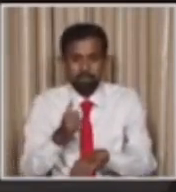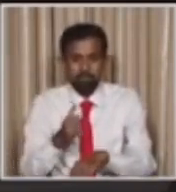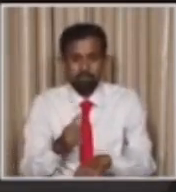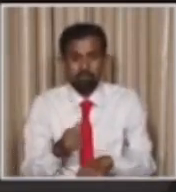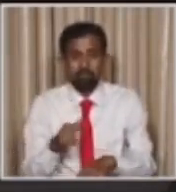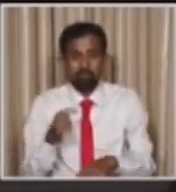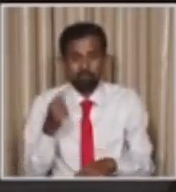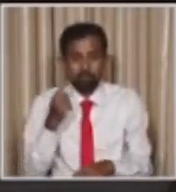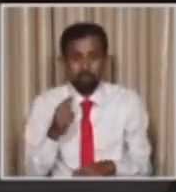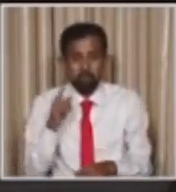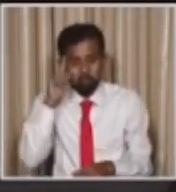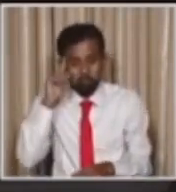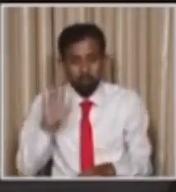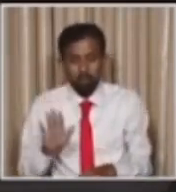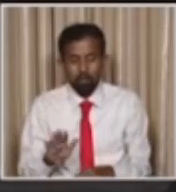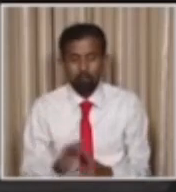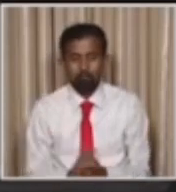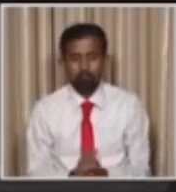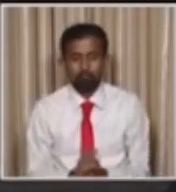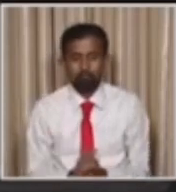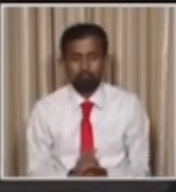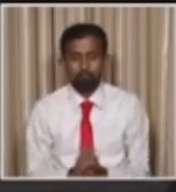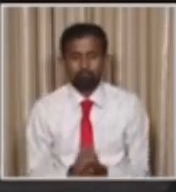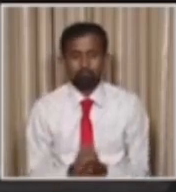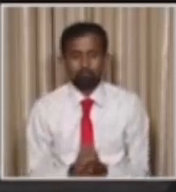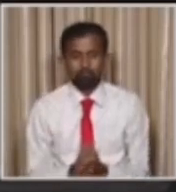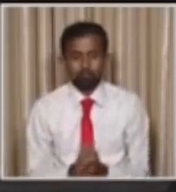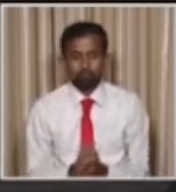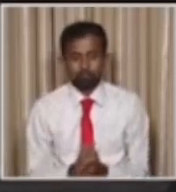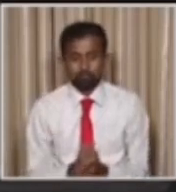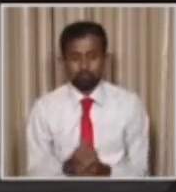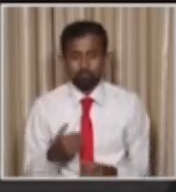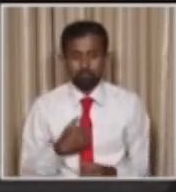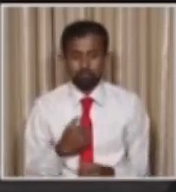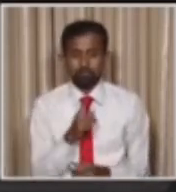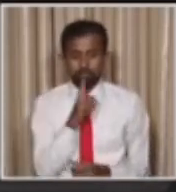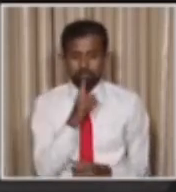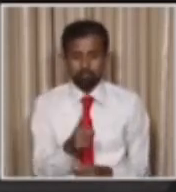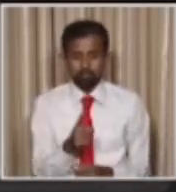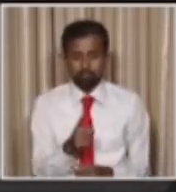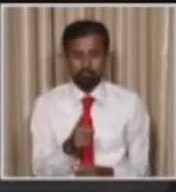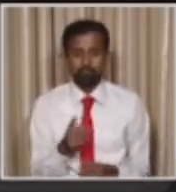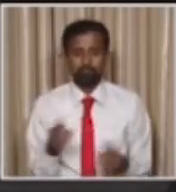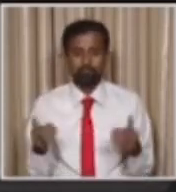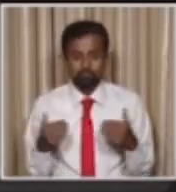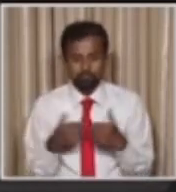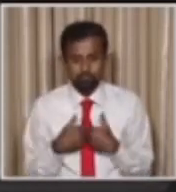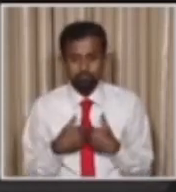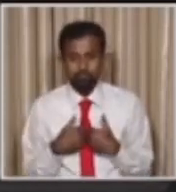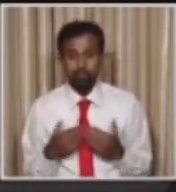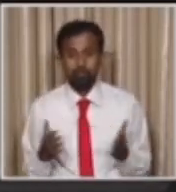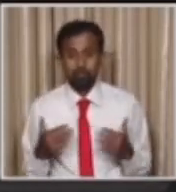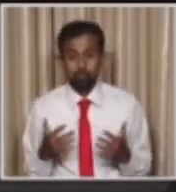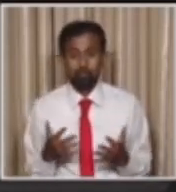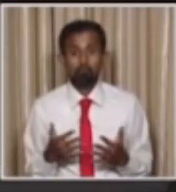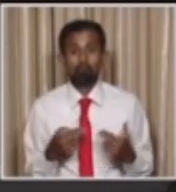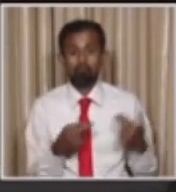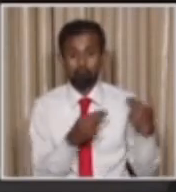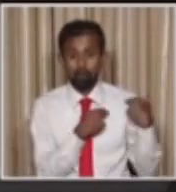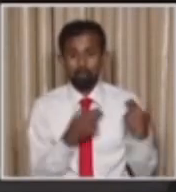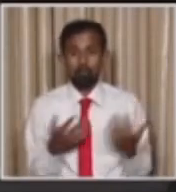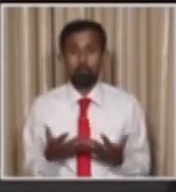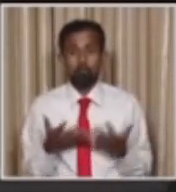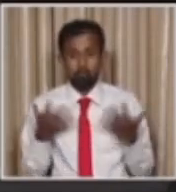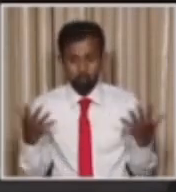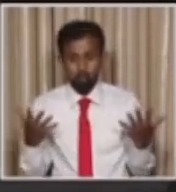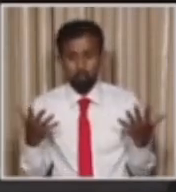ගන්නවා කියලා ලොකු බලාපොරොත්තු තියෙනවා. ඒ නිසා මම විශේෂයෙන් මතක් කරන්න ඕන අපි මීට වඩා වගකීම් වැඩ කරන්න ඕන.